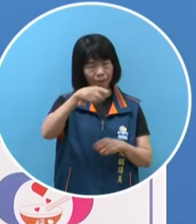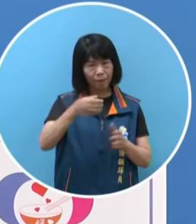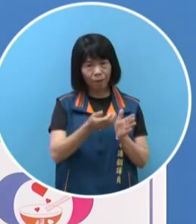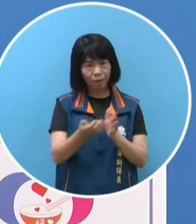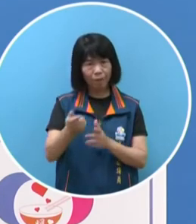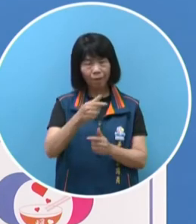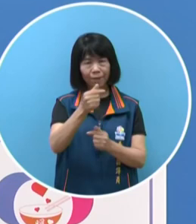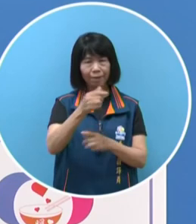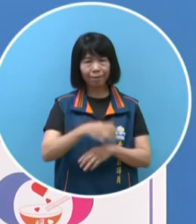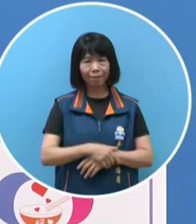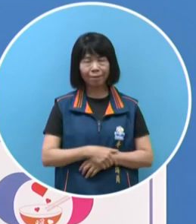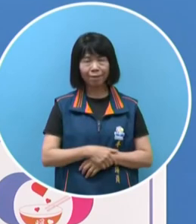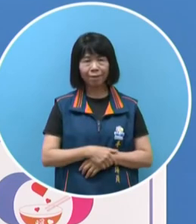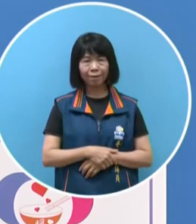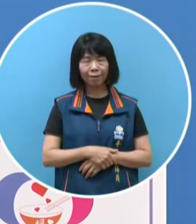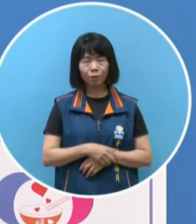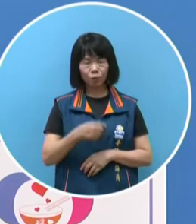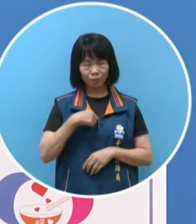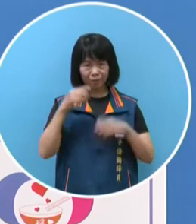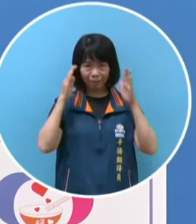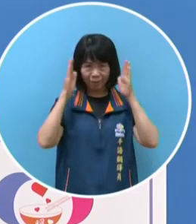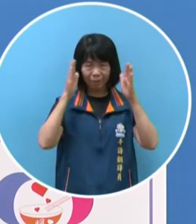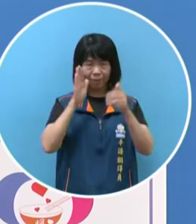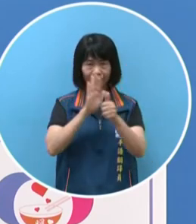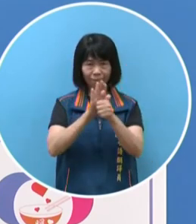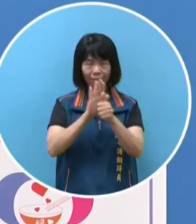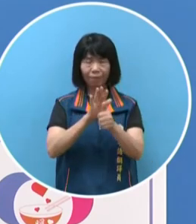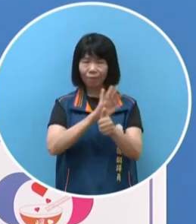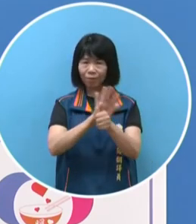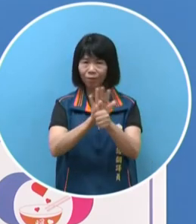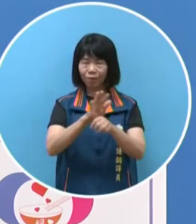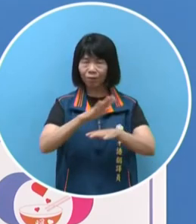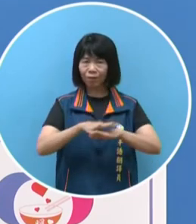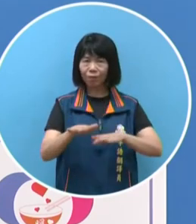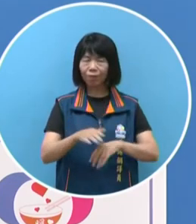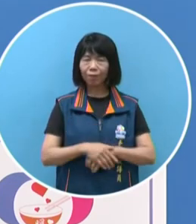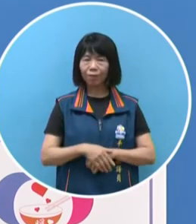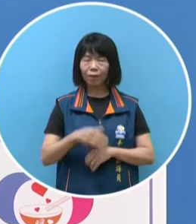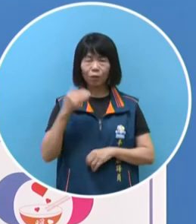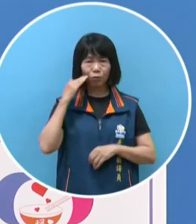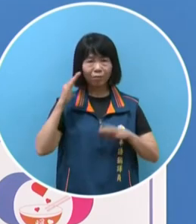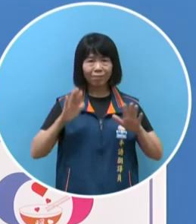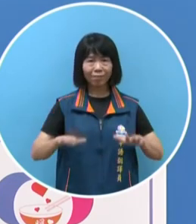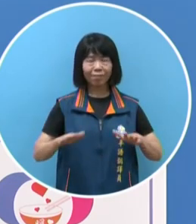我们会非常认真的来为大家服务。 记者林杰，花莲市采访报道。